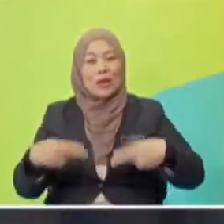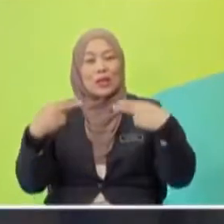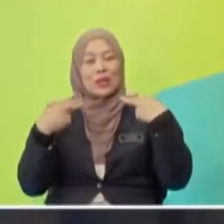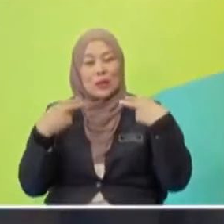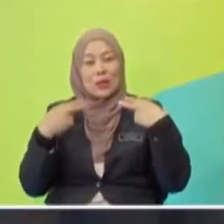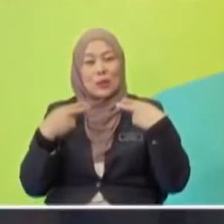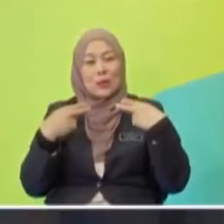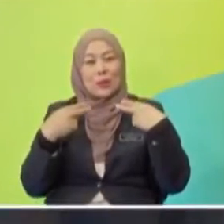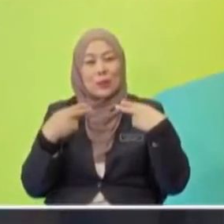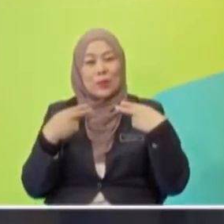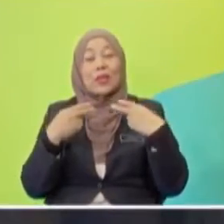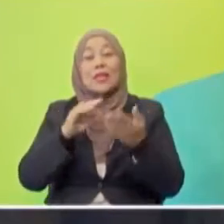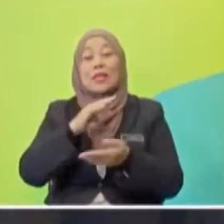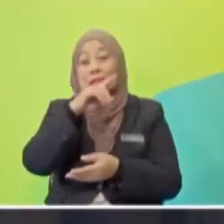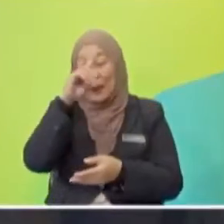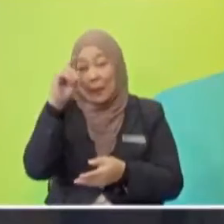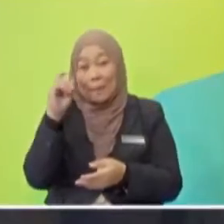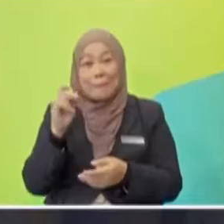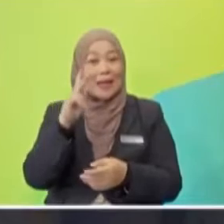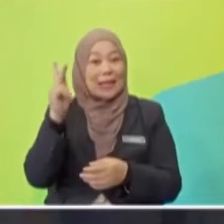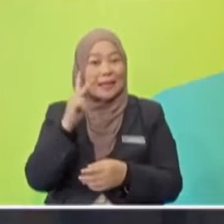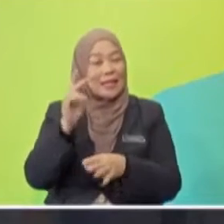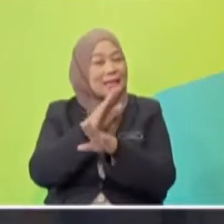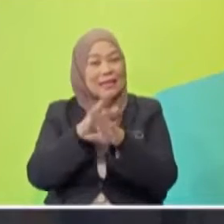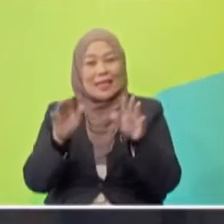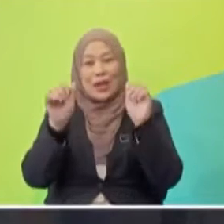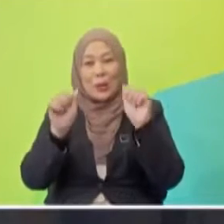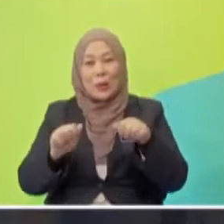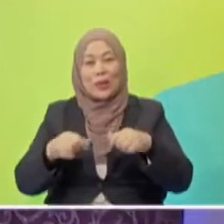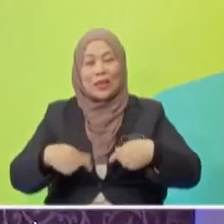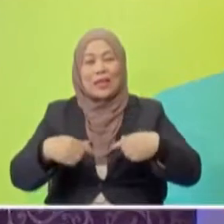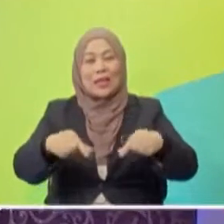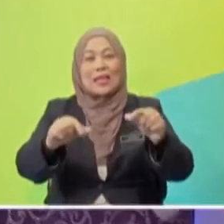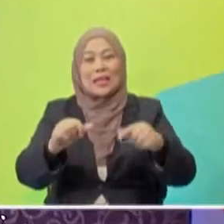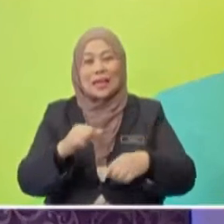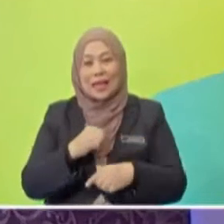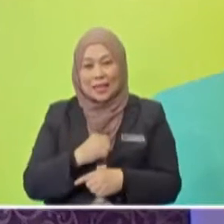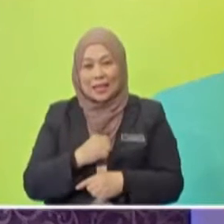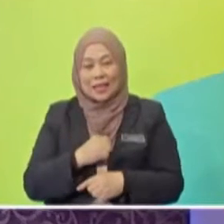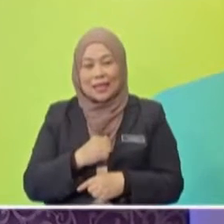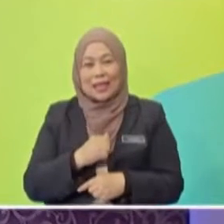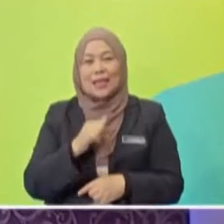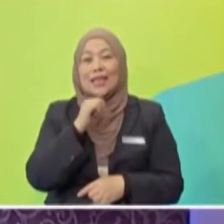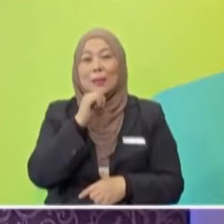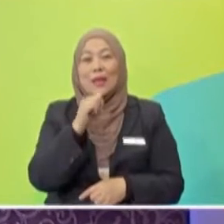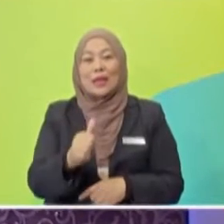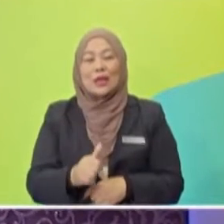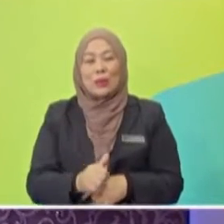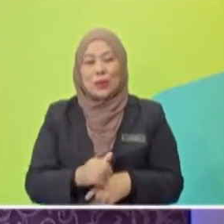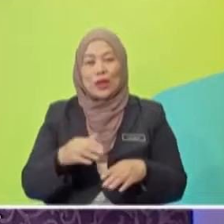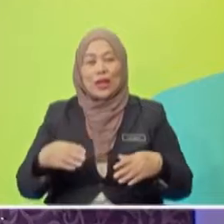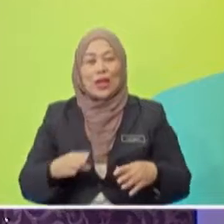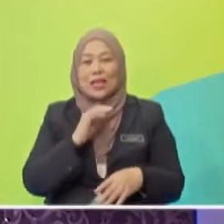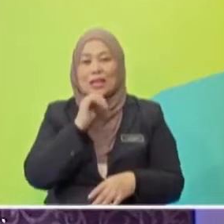kipas ini tak boleh bergerak sendiri kipas adalah contoh benda bukan hidup Oke